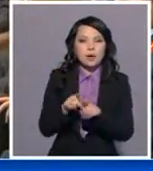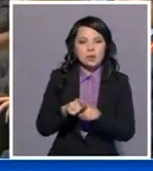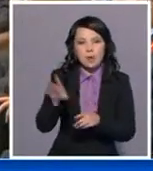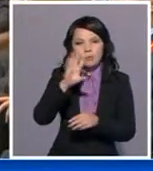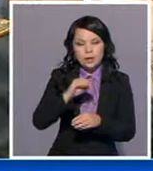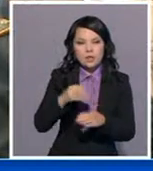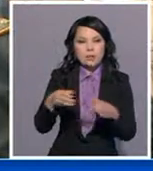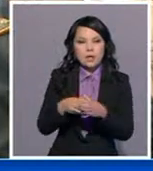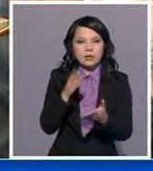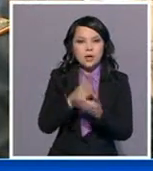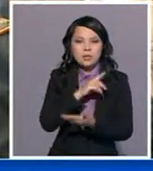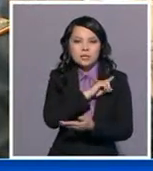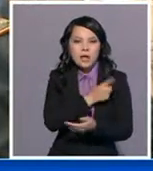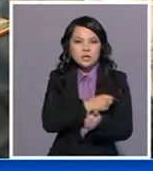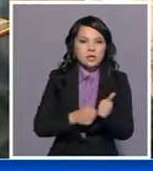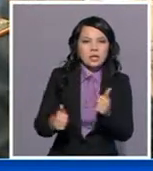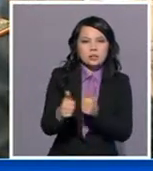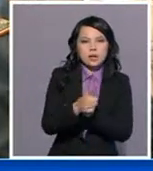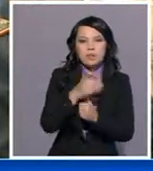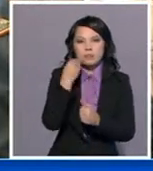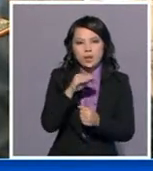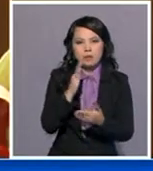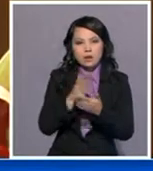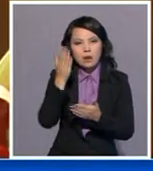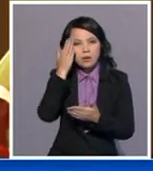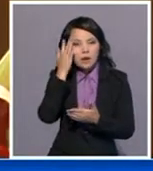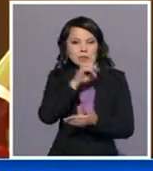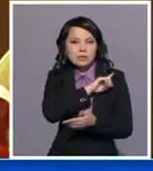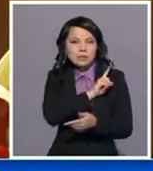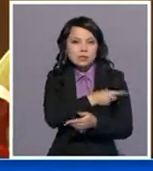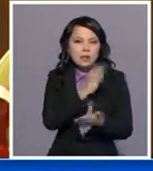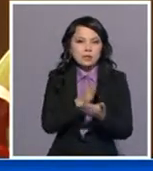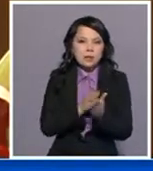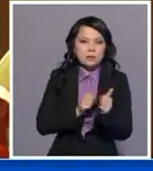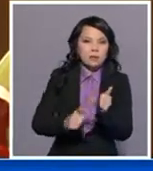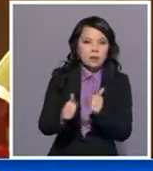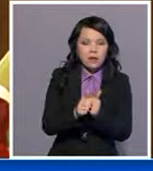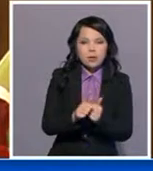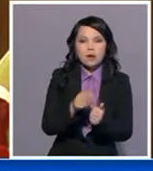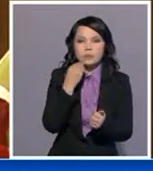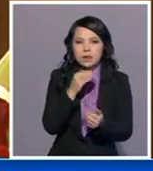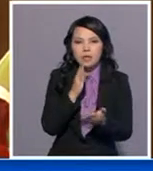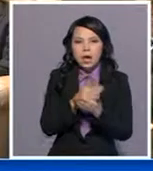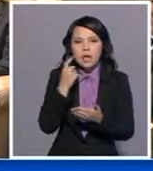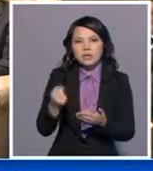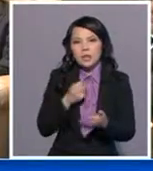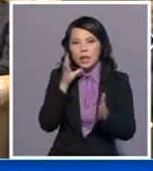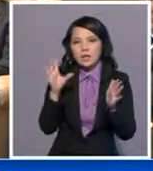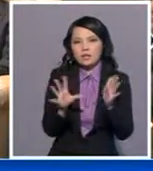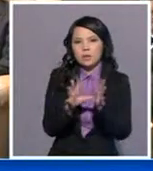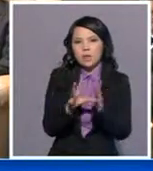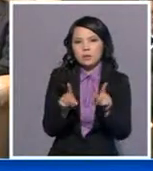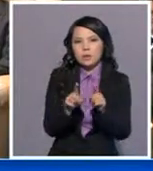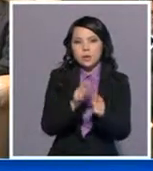әскери әлеуеті мықты елдердің бірі. Әділбек Жақсыбеков Түркияға ресми сапары барысында Асылсан әскери электроникалық өндіріс кешеніне,